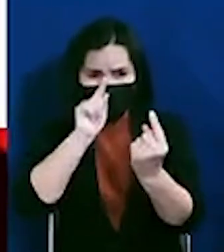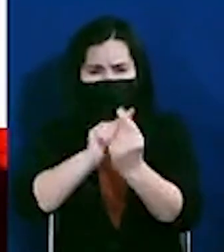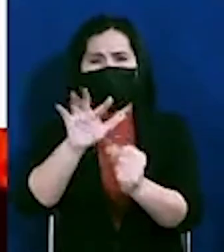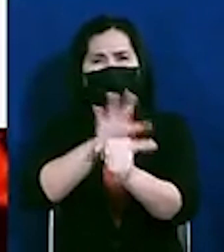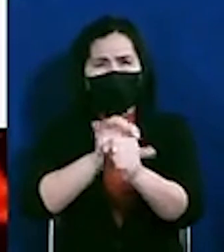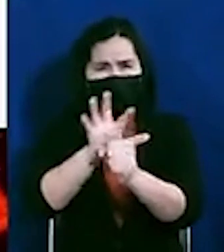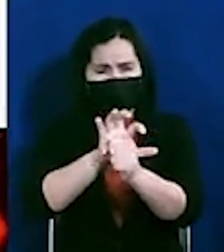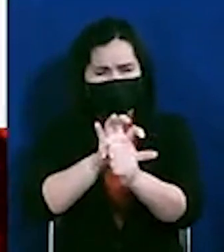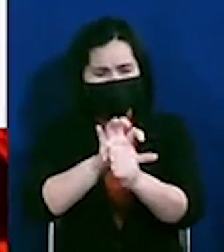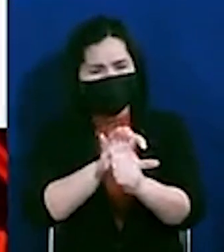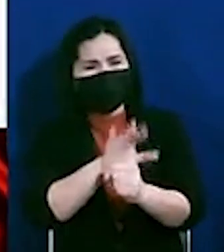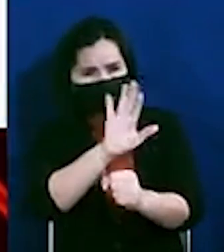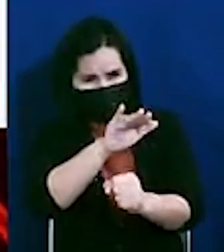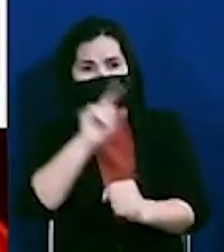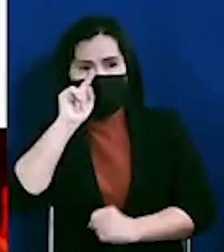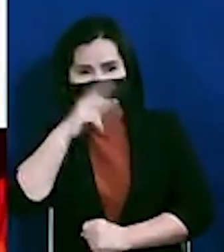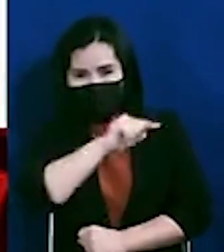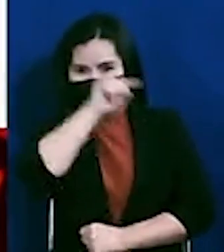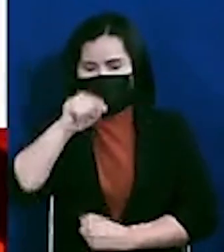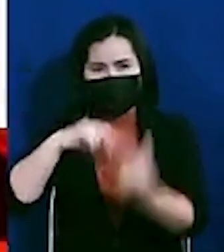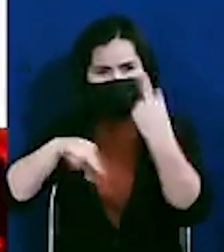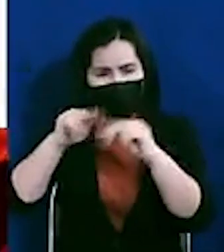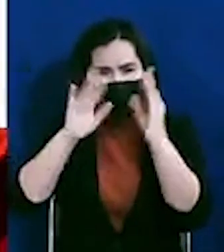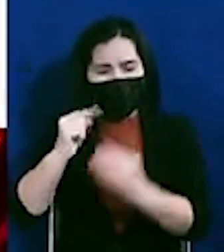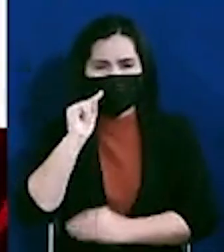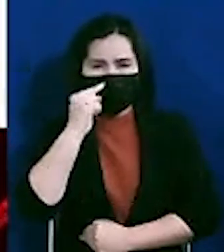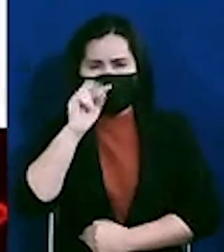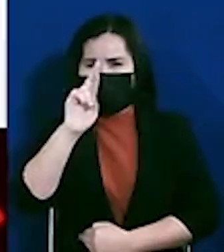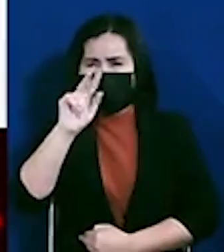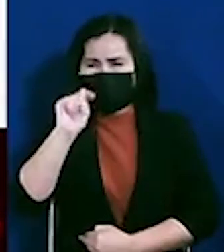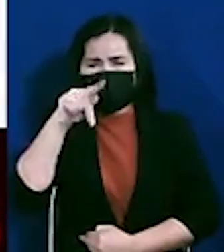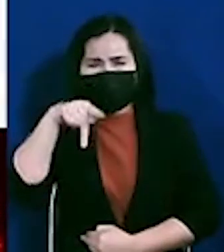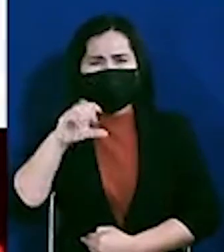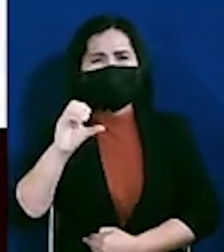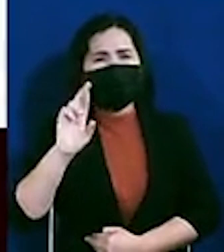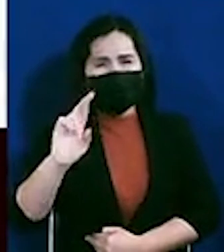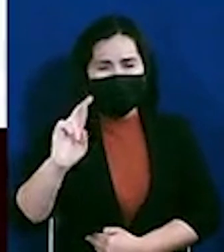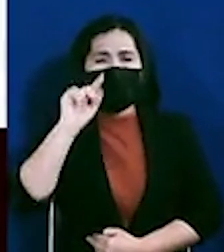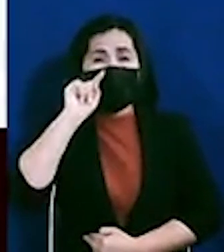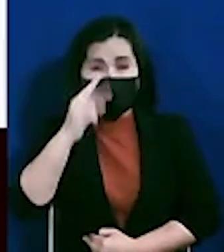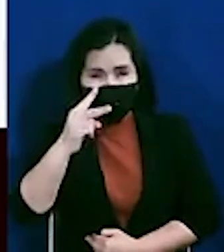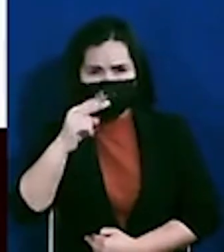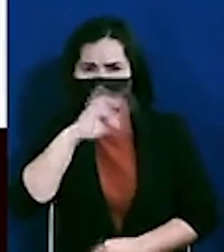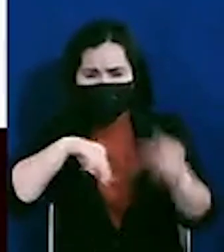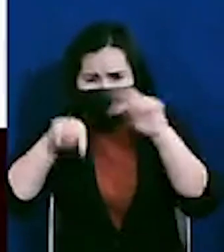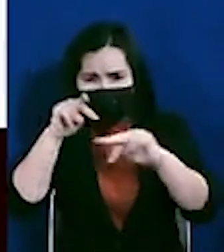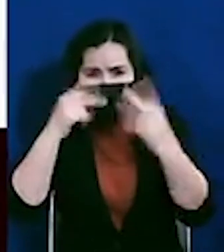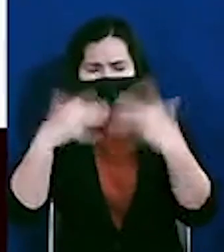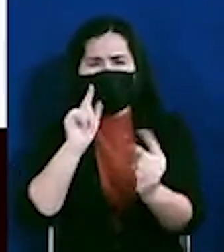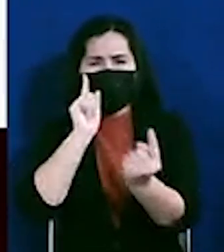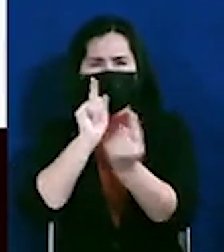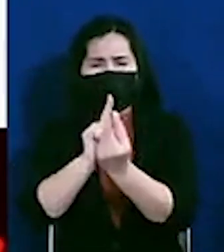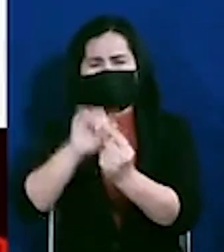เราก็จะต้องเอาไปยืนยันด้วยตัว r tc i tถ้าอาทิตย์เดียวในกระติบก็เหมือนกันนะครับก็คือเหมือนกับที่